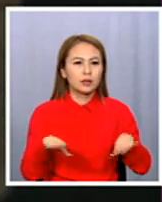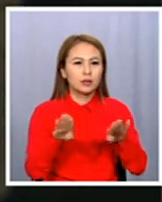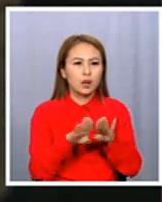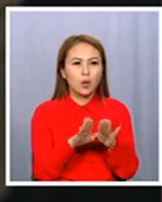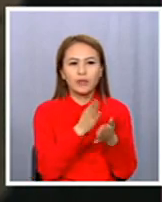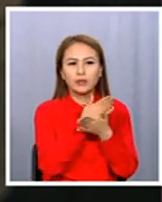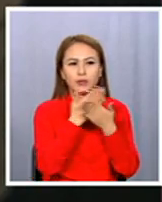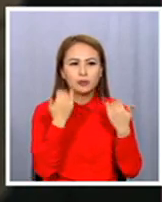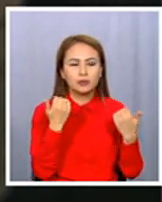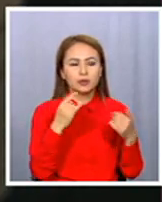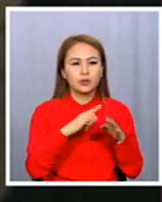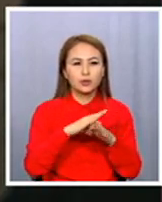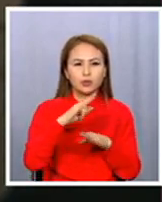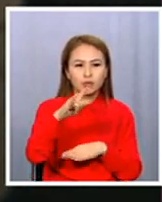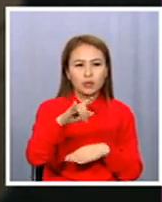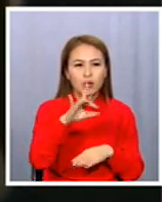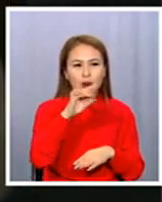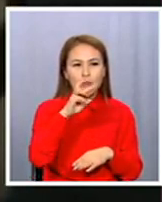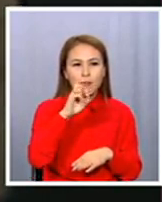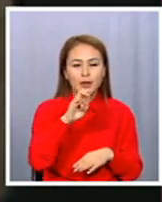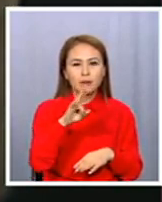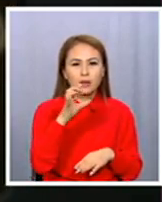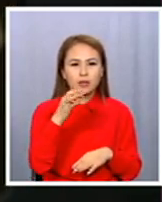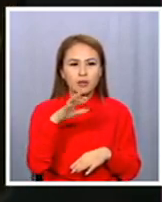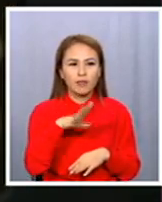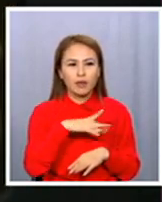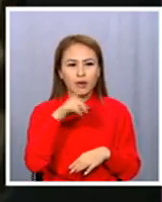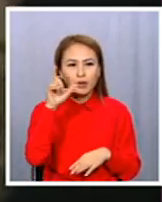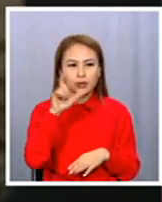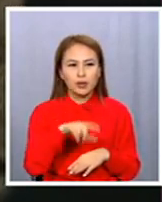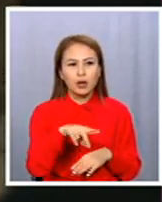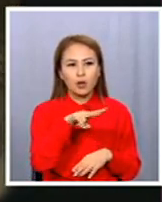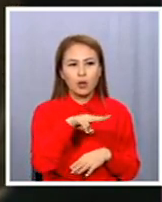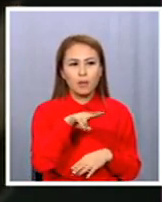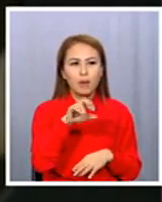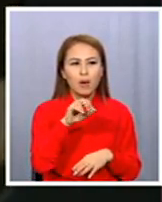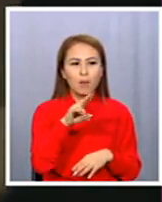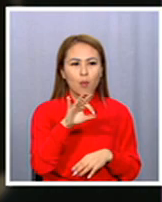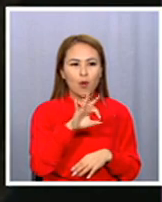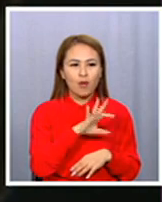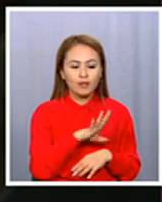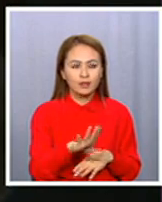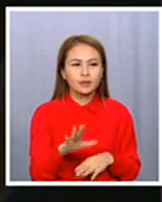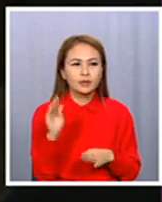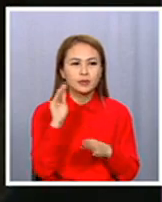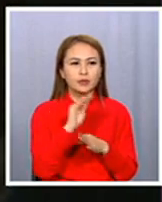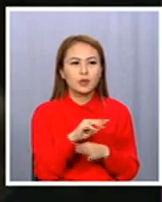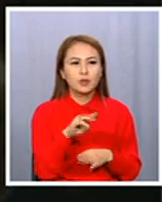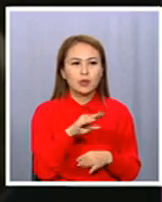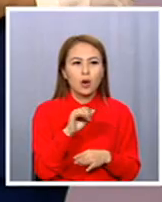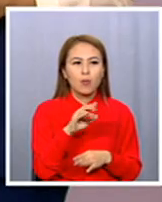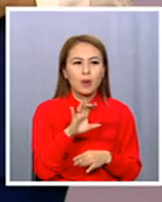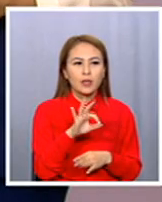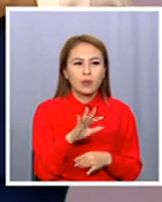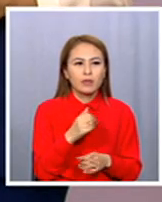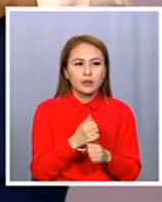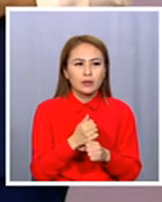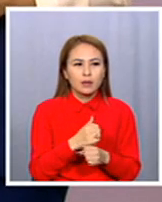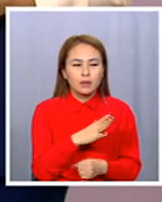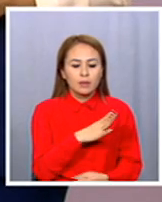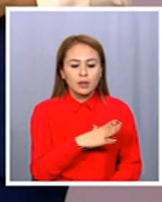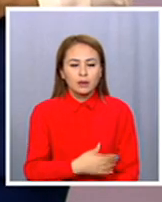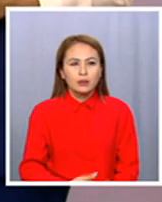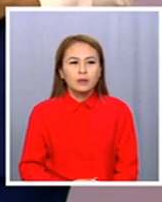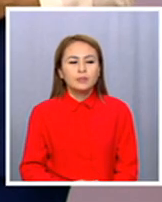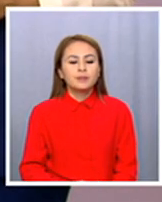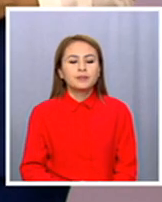сынақшы ұшқыш Роман Таскаев, сынақшы штурман Леонид Попов және әрине Тоқтар Әубәкіров жасады. Міне, балалар,